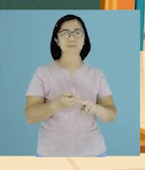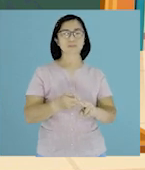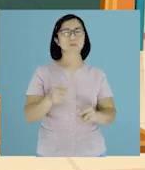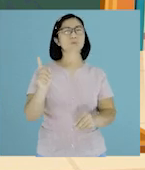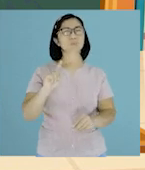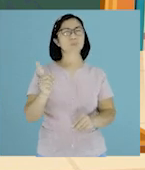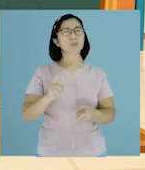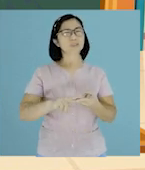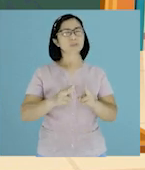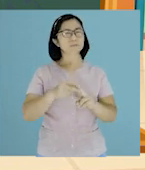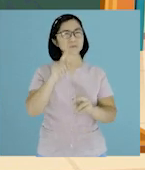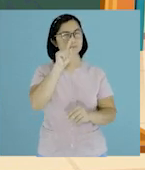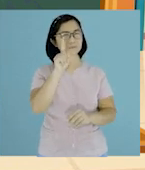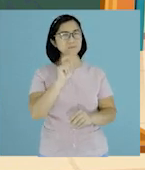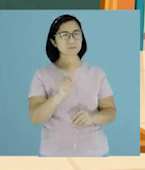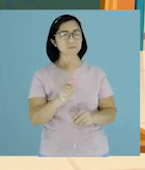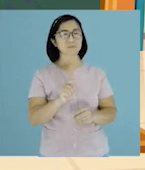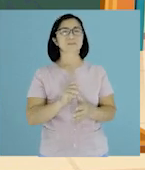Anong numero kaya ito?